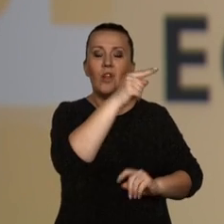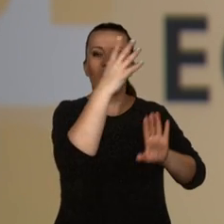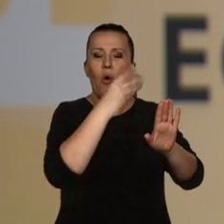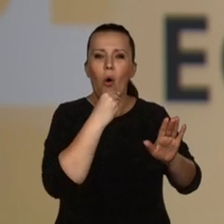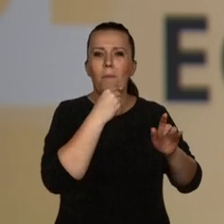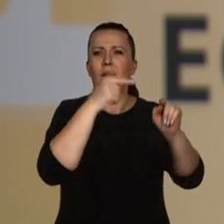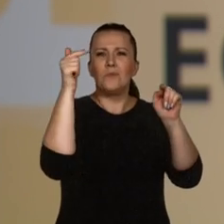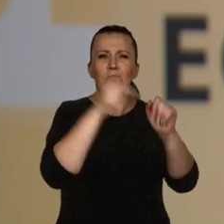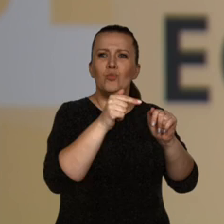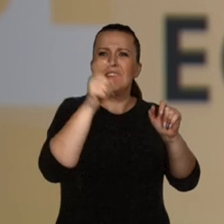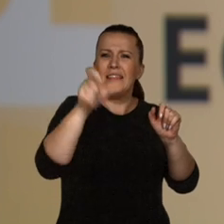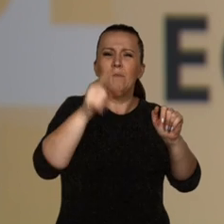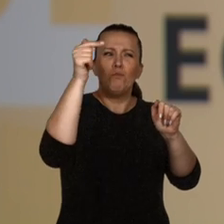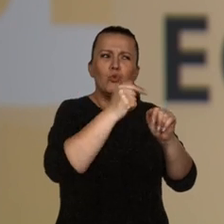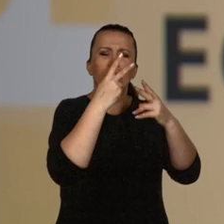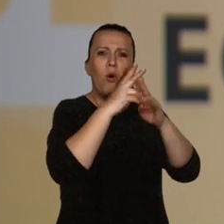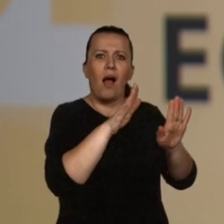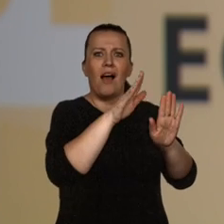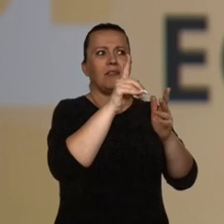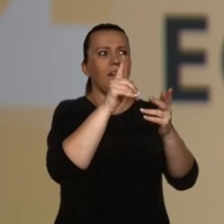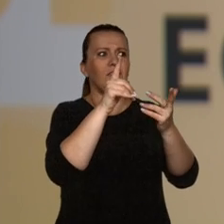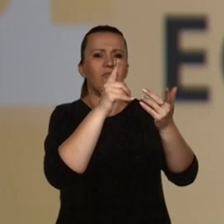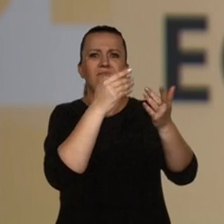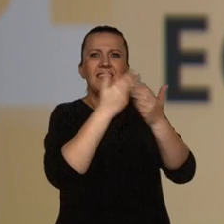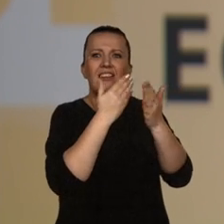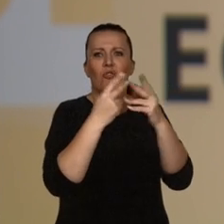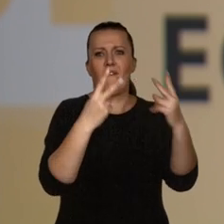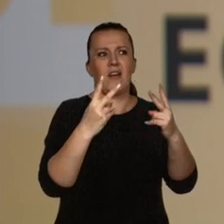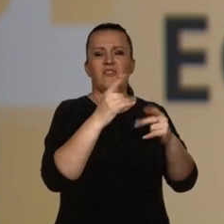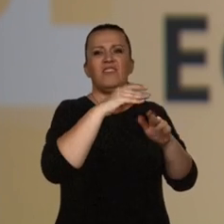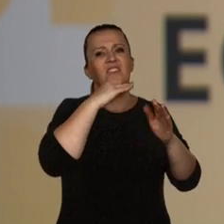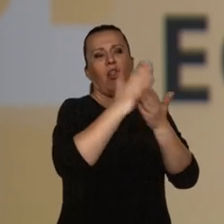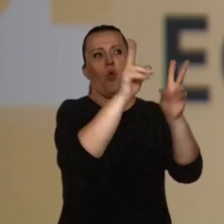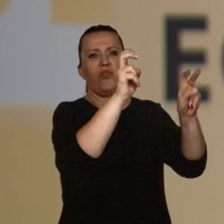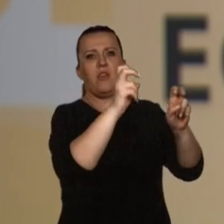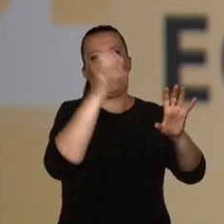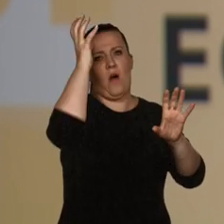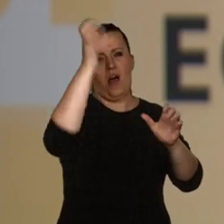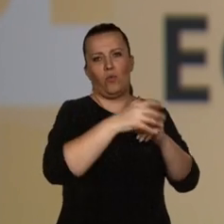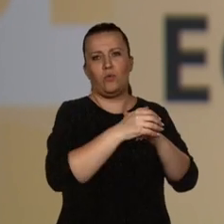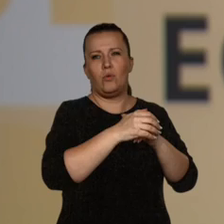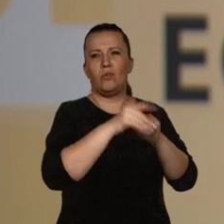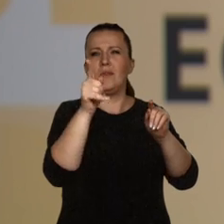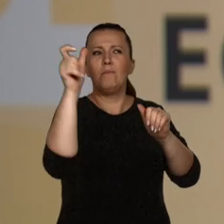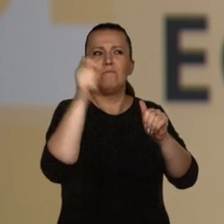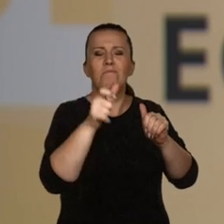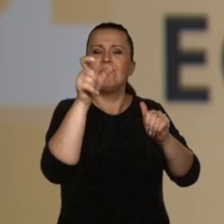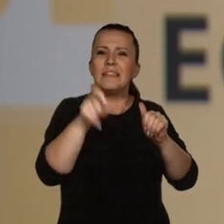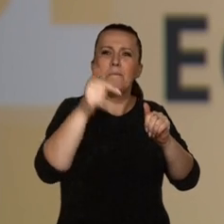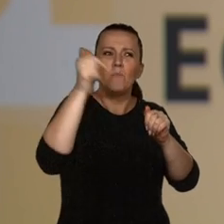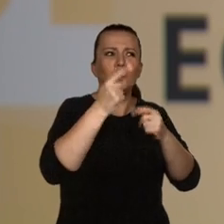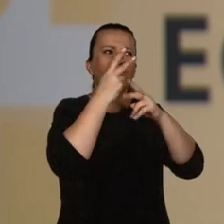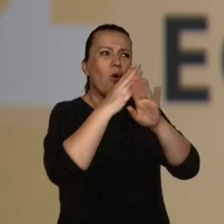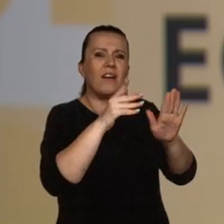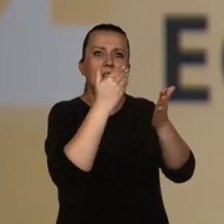zaistnieć. Nie może zaistnieć tylko poprzez tytuł i ewentualnie nazwisko autora. Musisz pokazać, co w nim tak naprawdę